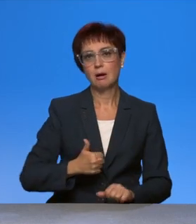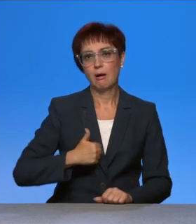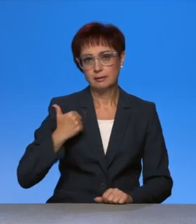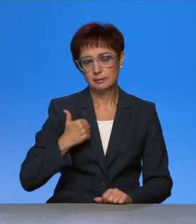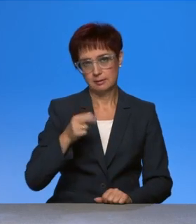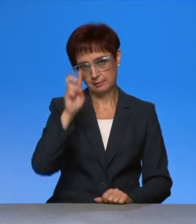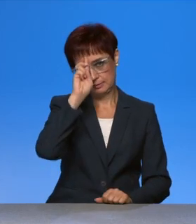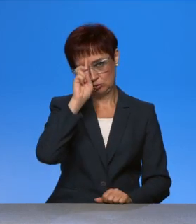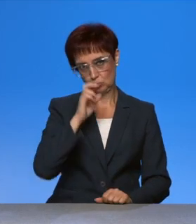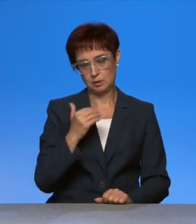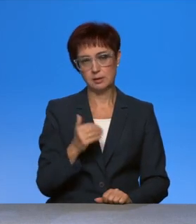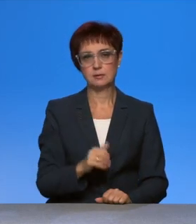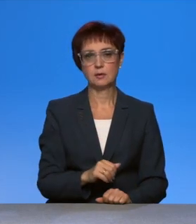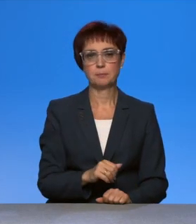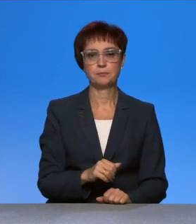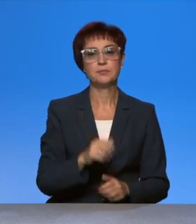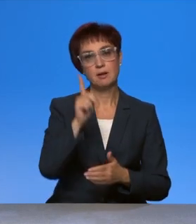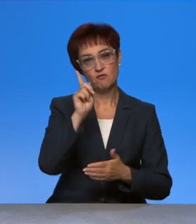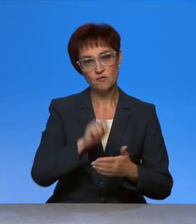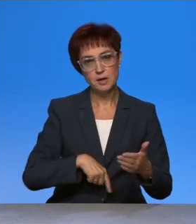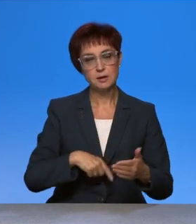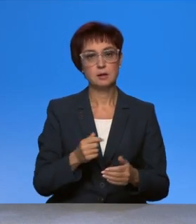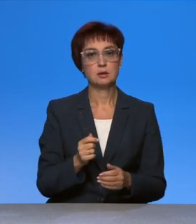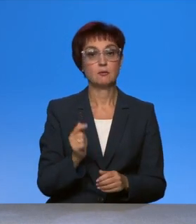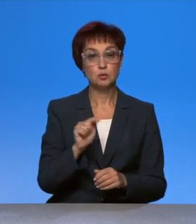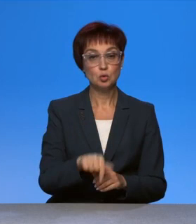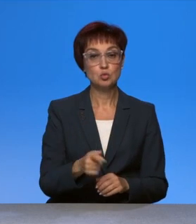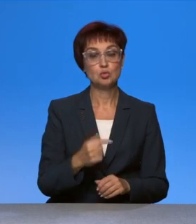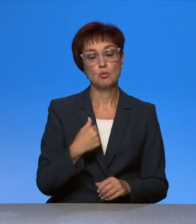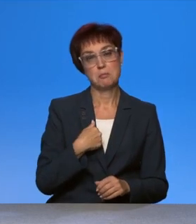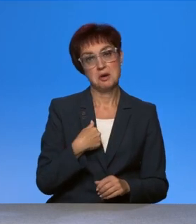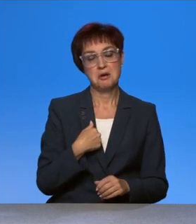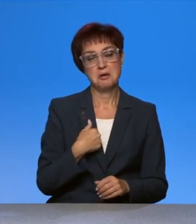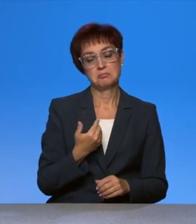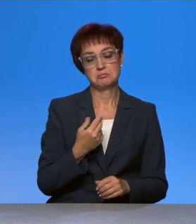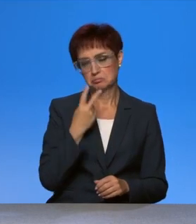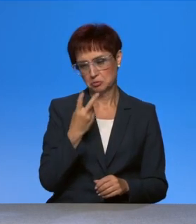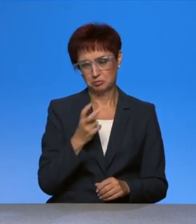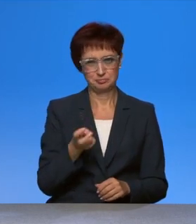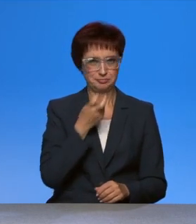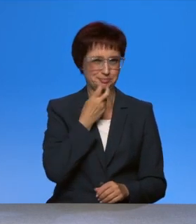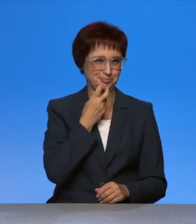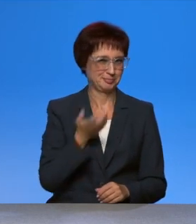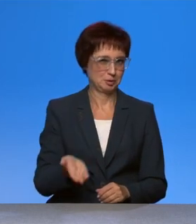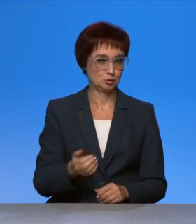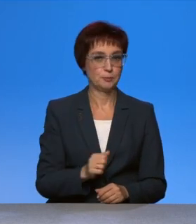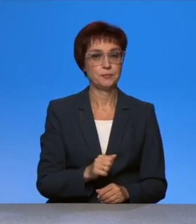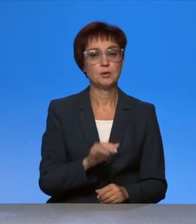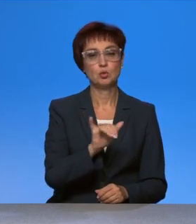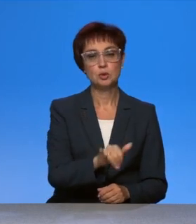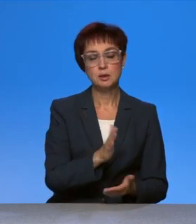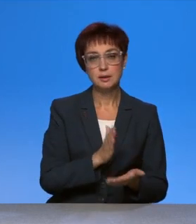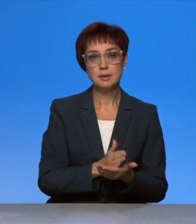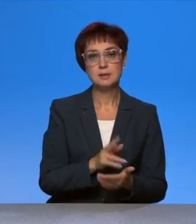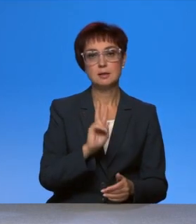верят иногда в те вещи, которые нам казалось бы смешными. Вот интересно, у них есть такой карго-культ. Это когда они,